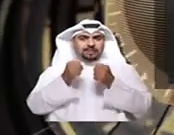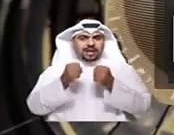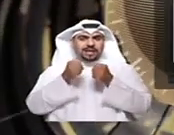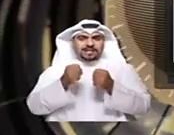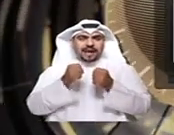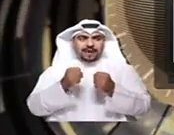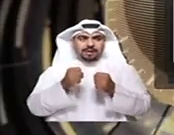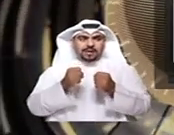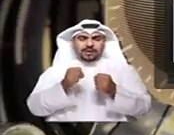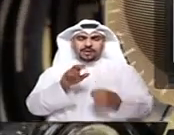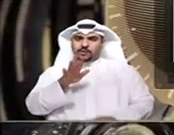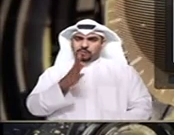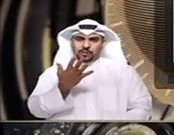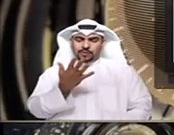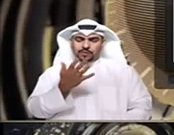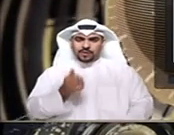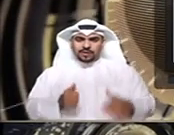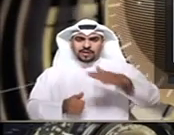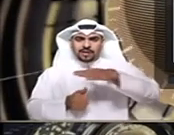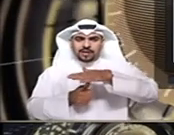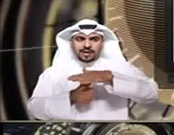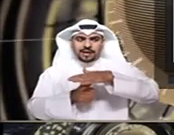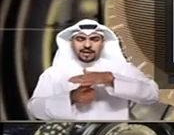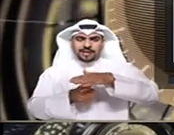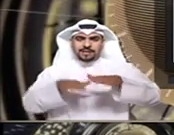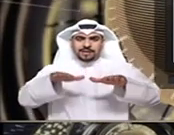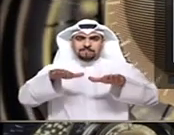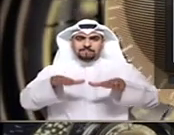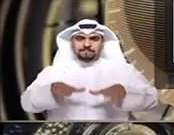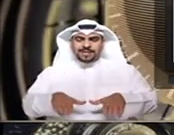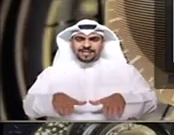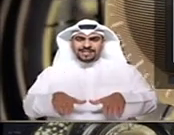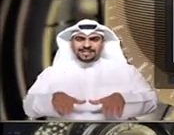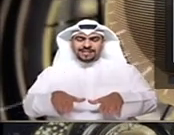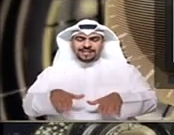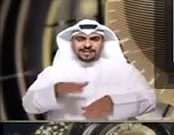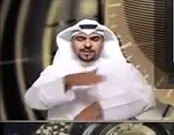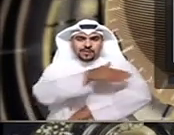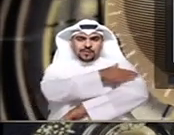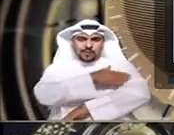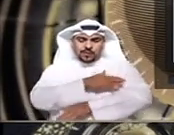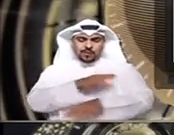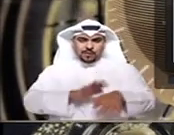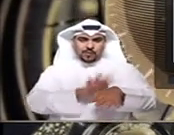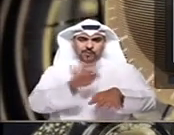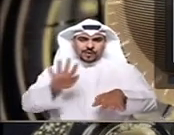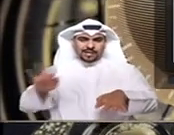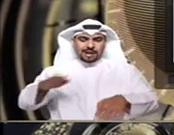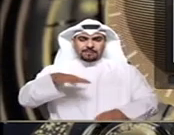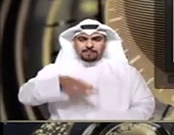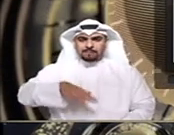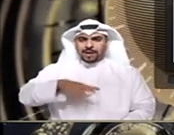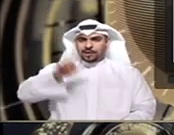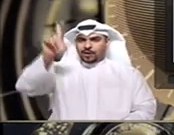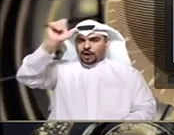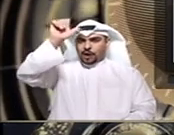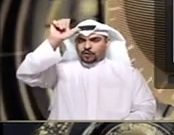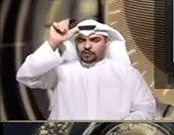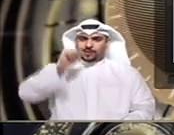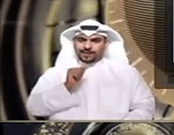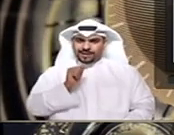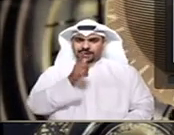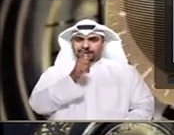عاكف الفايز رئيس مجلس الأعيان في المملكة الأردنية الهاشمية الشقيقة. أعرب فيها عن خالص تهانيه بتعافي